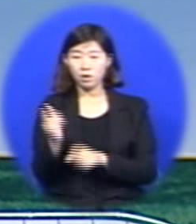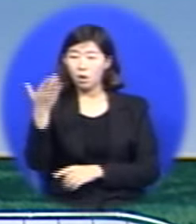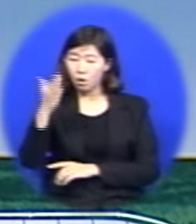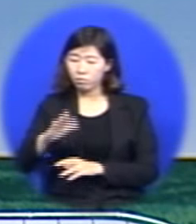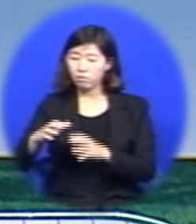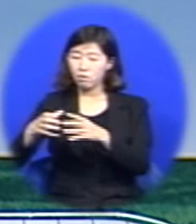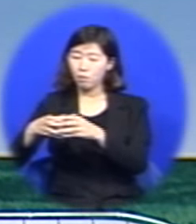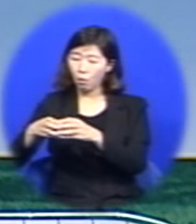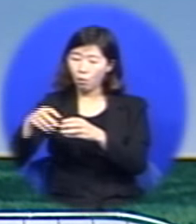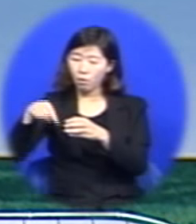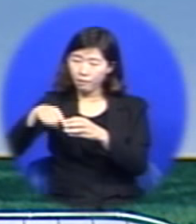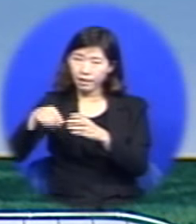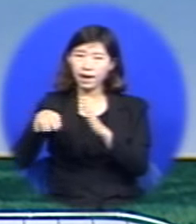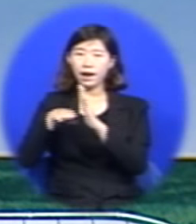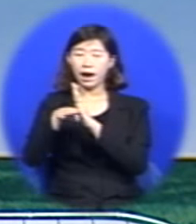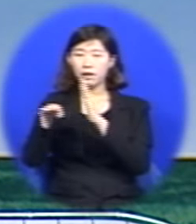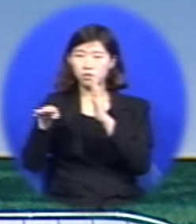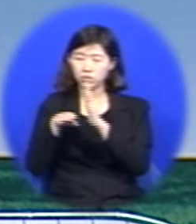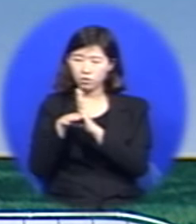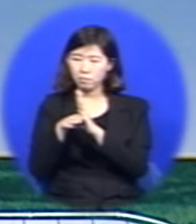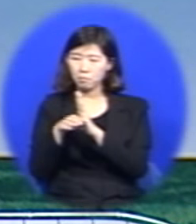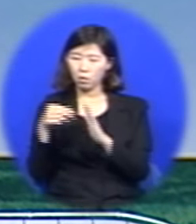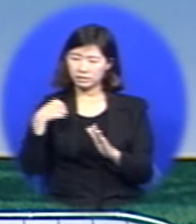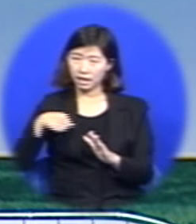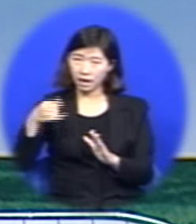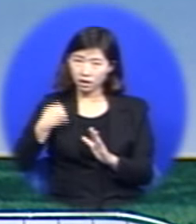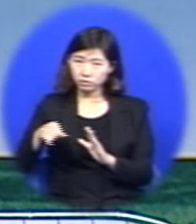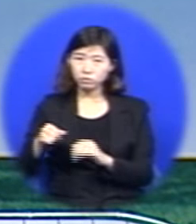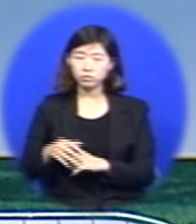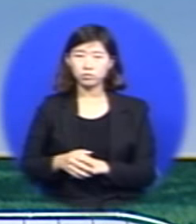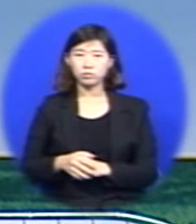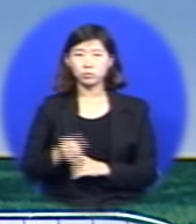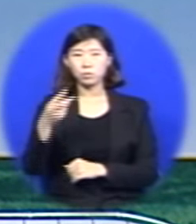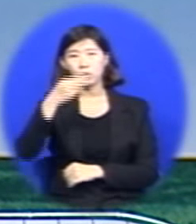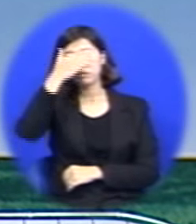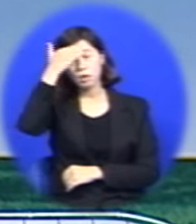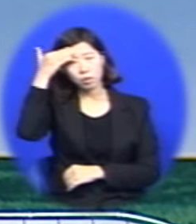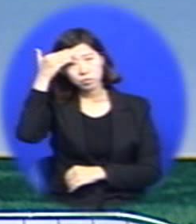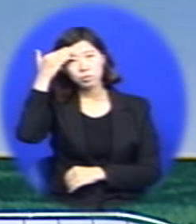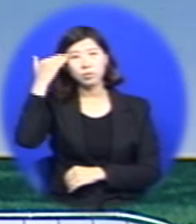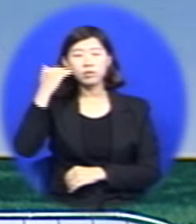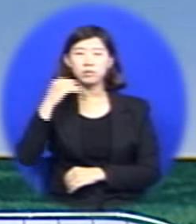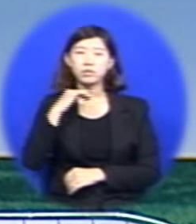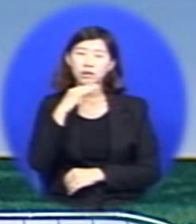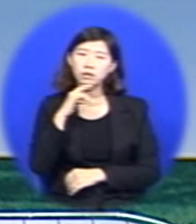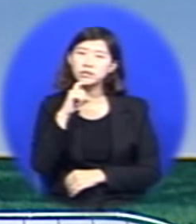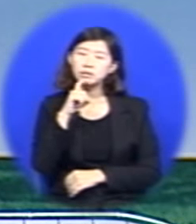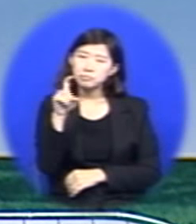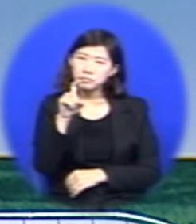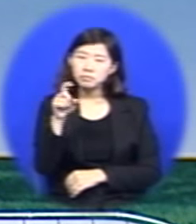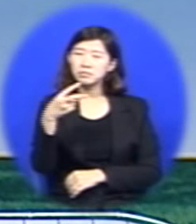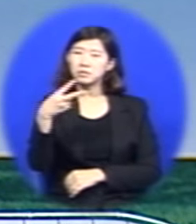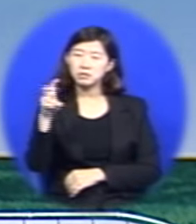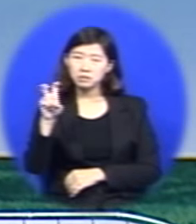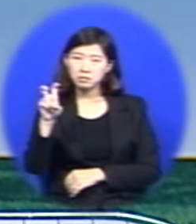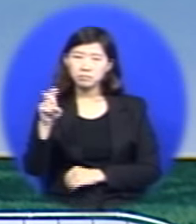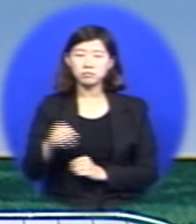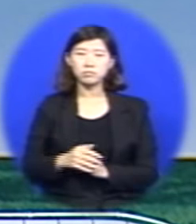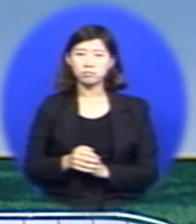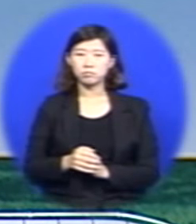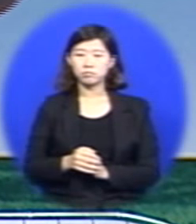있는 가정의 자녀들, 초등학교 아이들 또는 청소년 10대들 그 공동체를